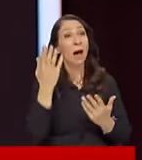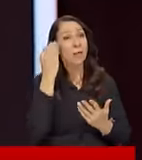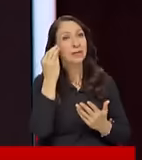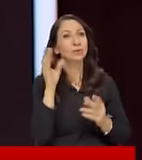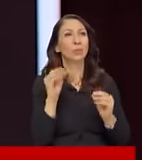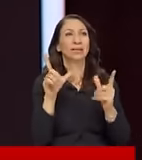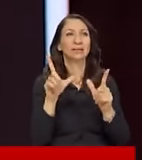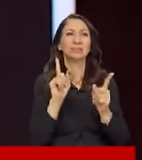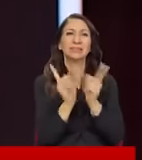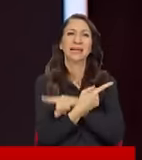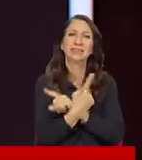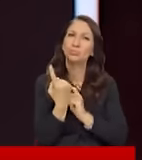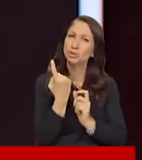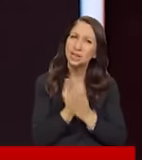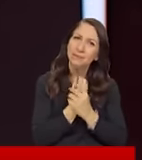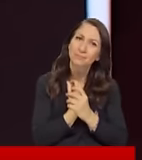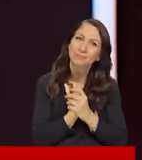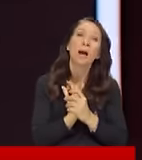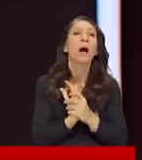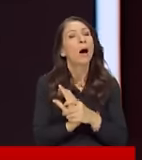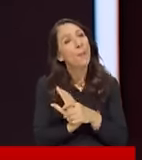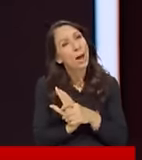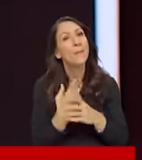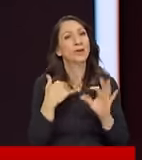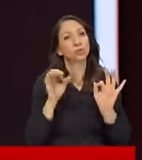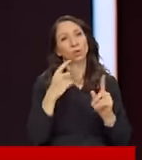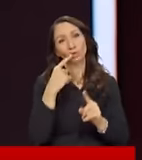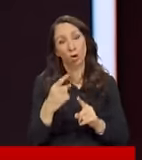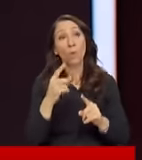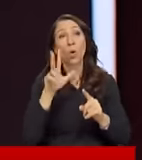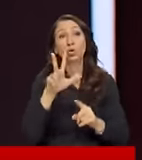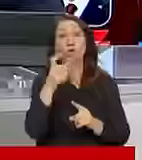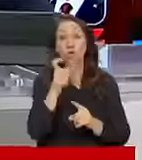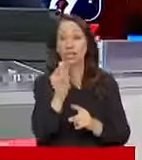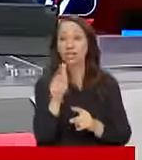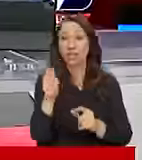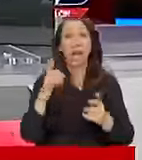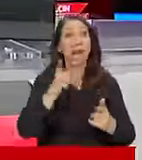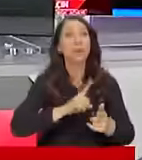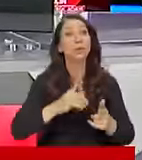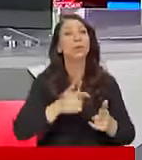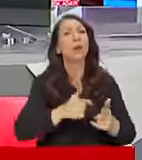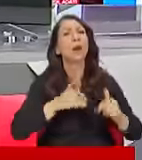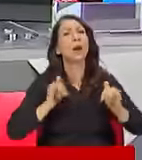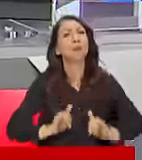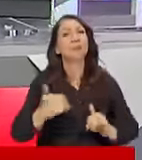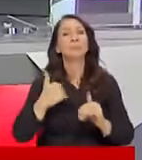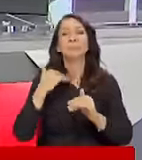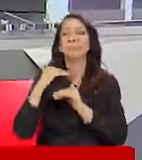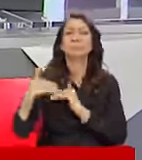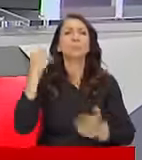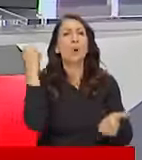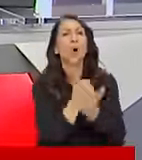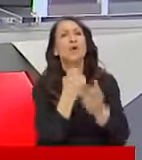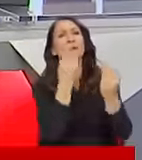anlayış beklersiniz. Tersi bir durum. Ama ben şöyle söyleyeyim. 39 ilçe adayımıza gönül rahatlığıyla benim vatandaşlarım oy